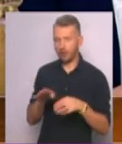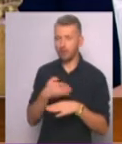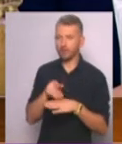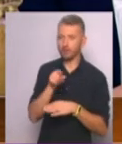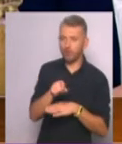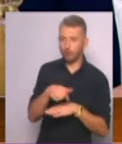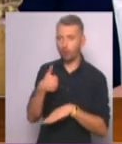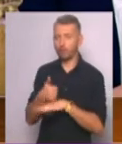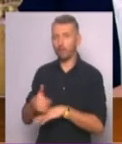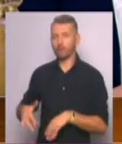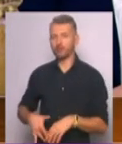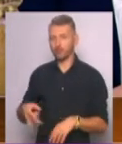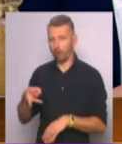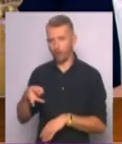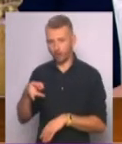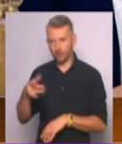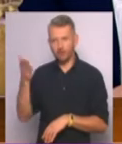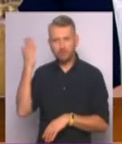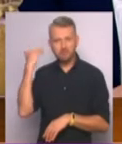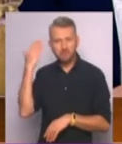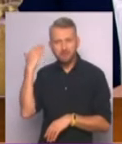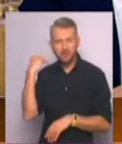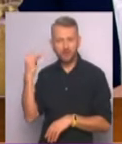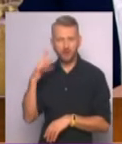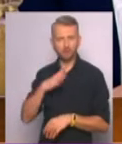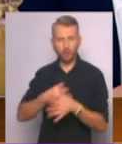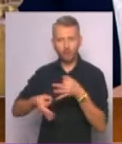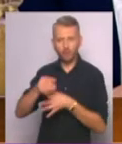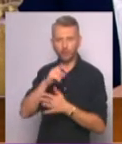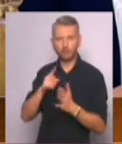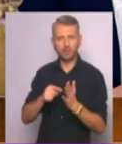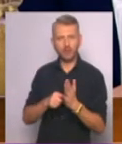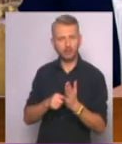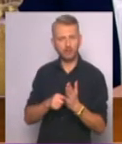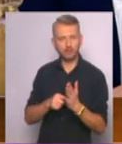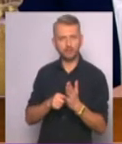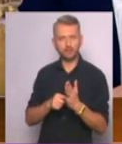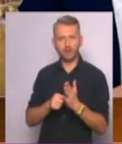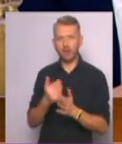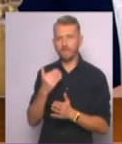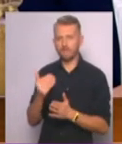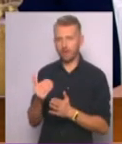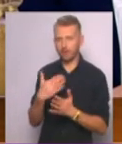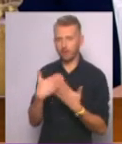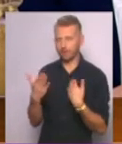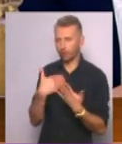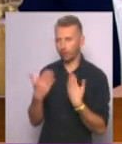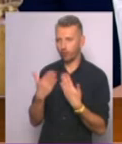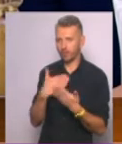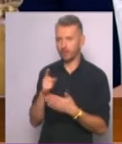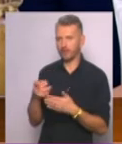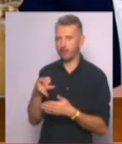головою Печерської РДА. Ми ще минулих ефірів з вами обговорювали питання взагалі ваших співвідносин з